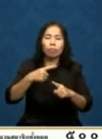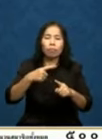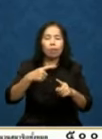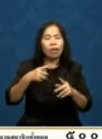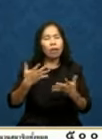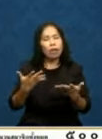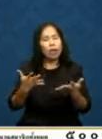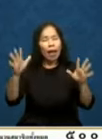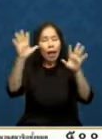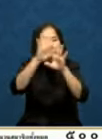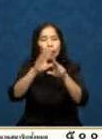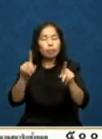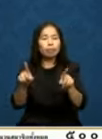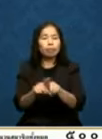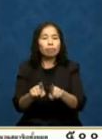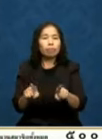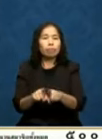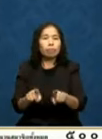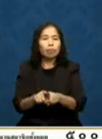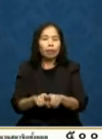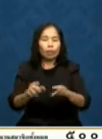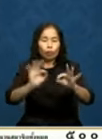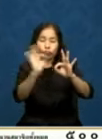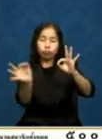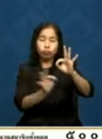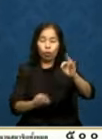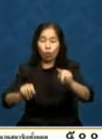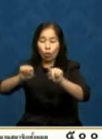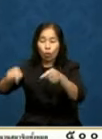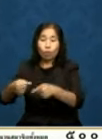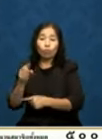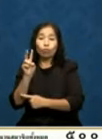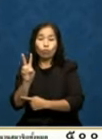าเนื้อหาในวงเล็บ2